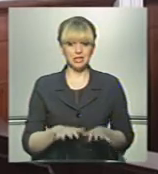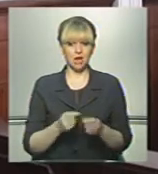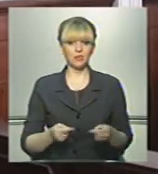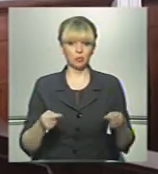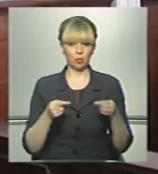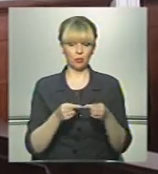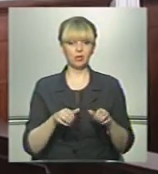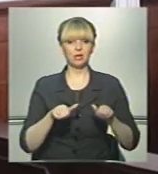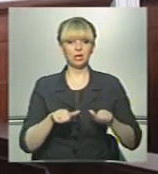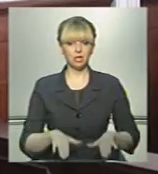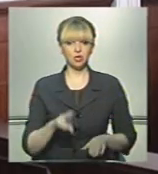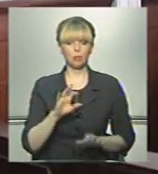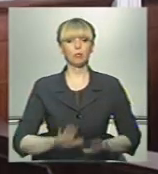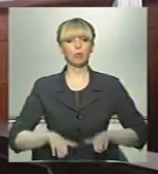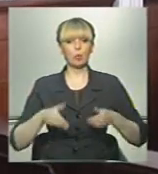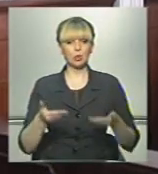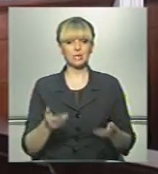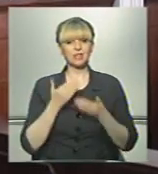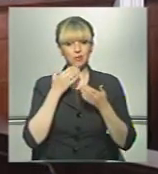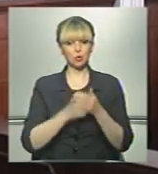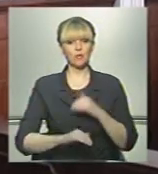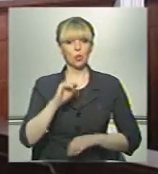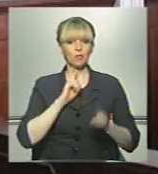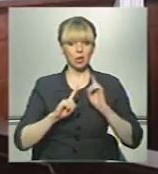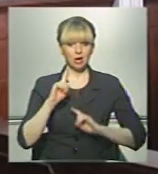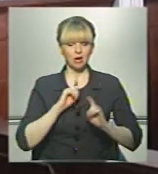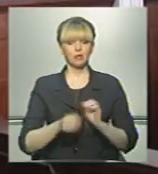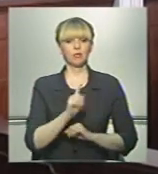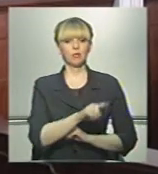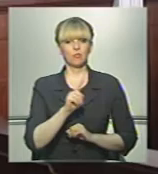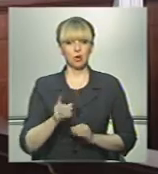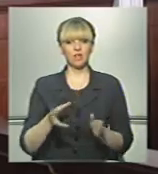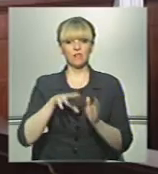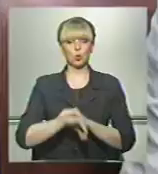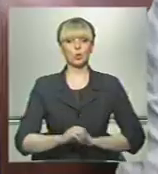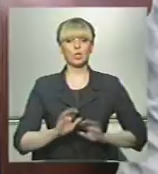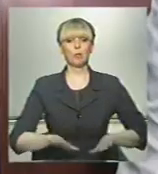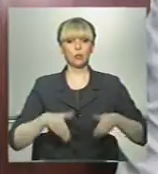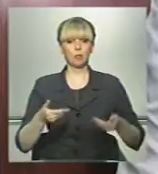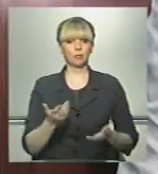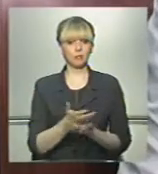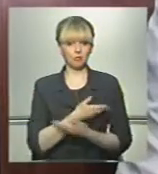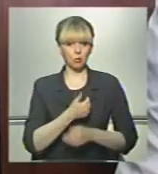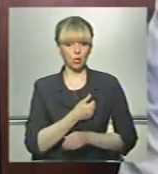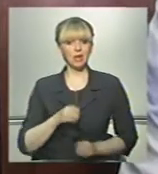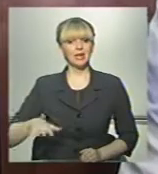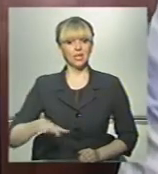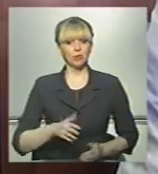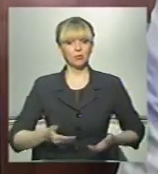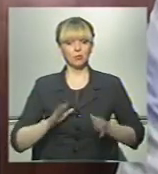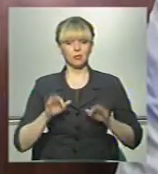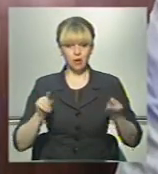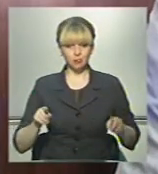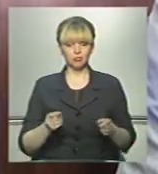відповідні рішення, пропозиції, звертатися до Верховної Ради, щоб вони вносили якісь пропозиції. Якщо ми хочемо в Європі жити, давайте піднімемо